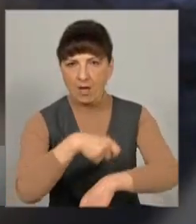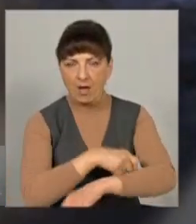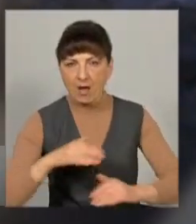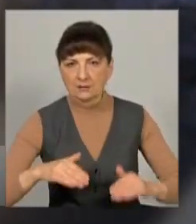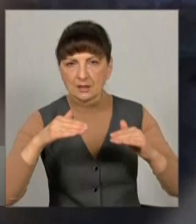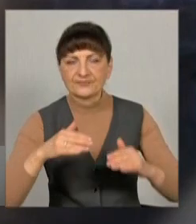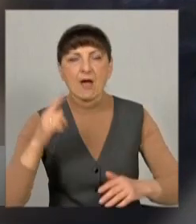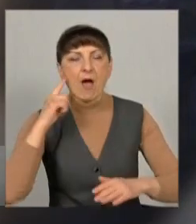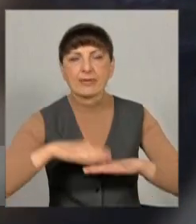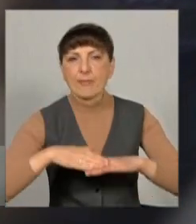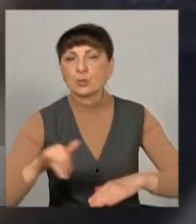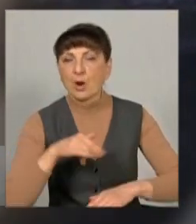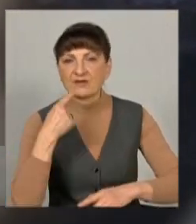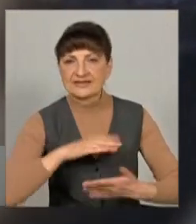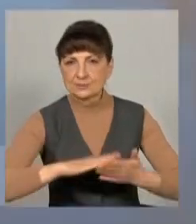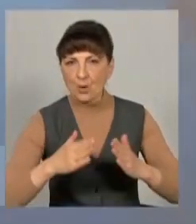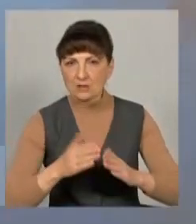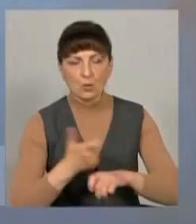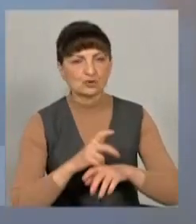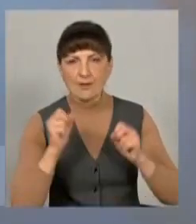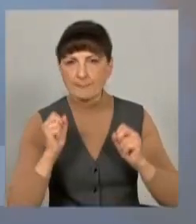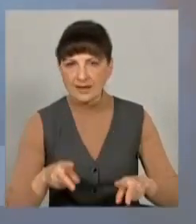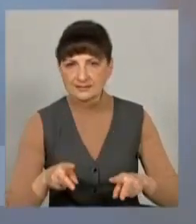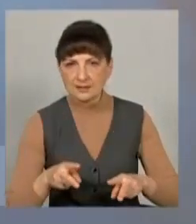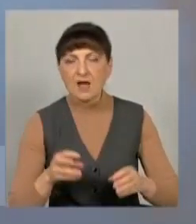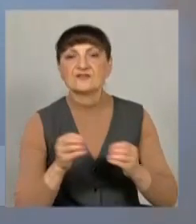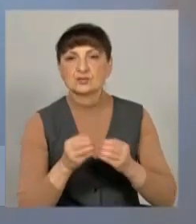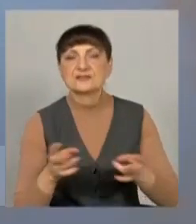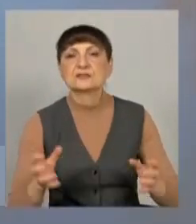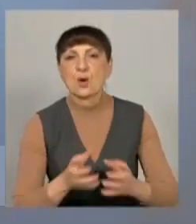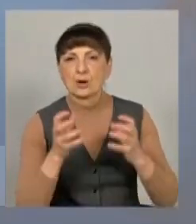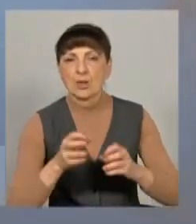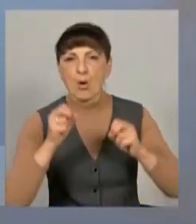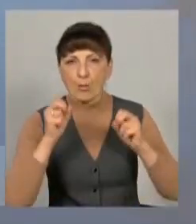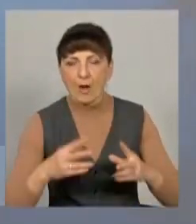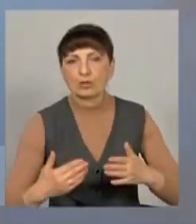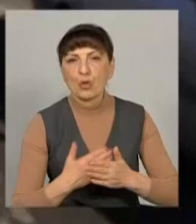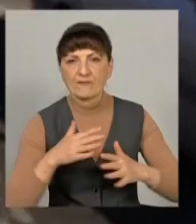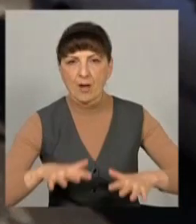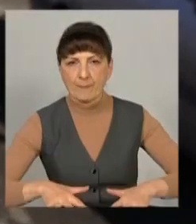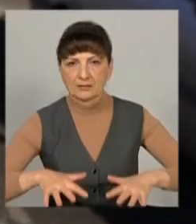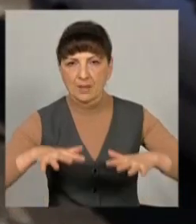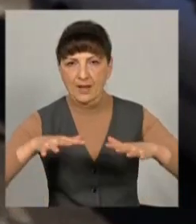в акимате Уральска говорят, что ситуация крайне опасная, ведь все еще сохраняется опасность новых подтоплений.